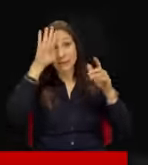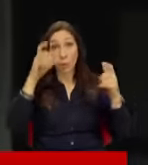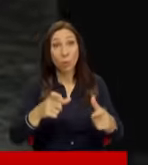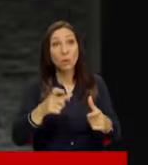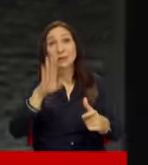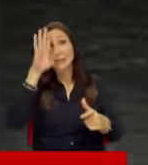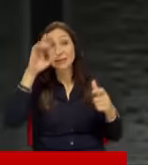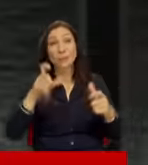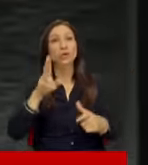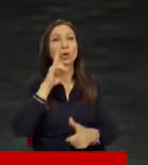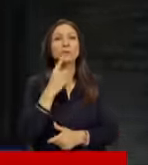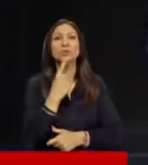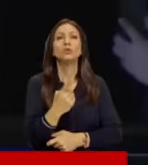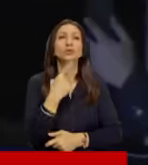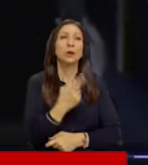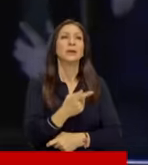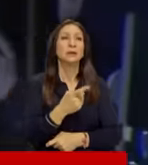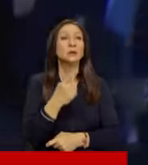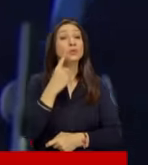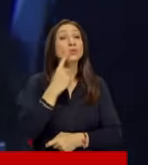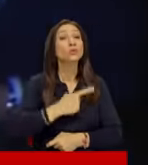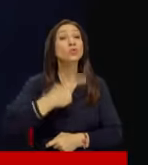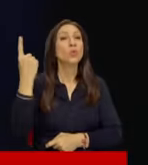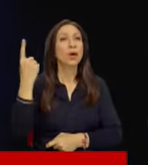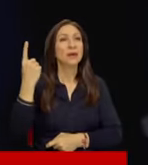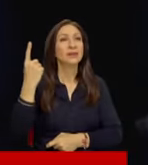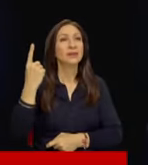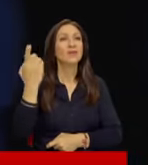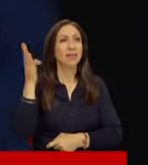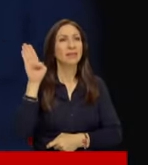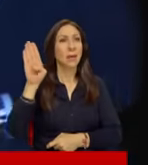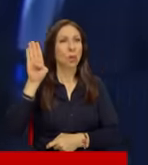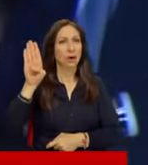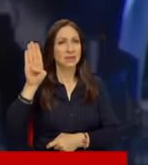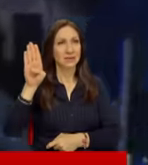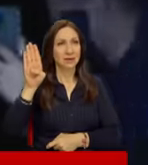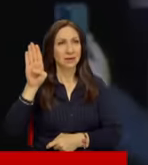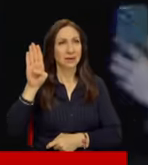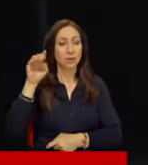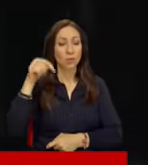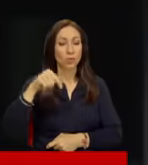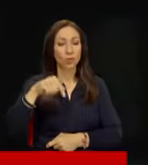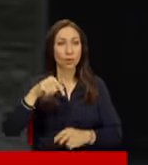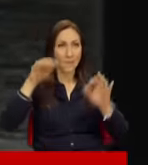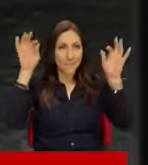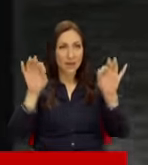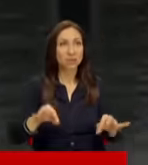ve İstanbullu son sözünü söyledi. Cumhuriyet ve demokrasi bugün itibariyle